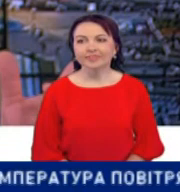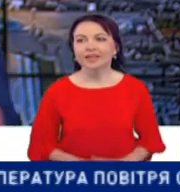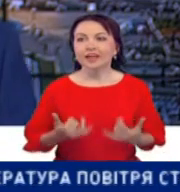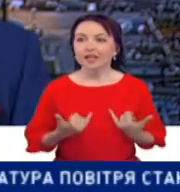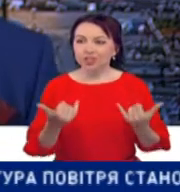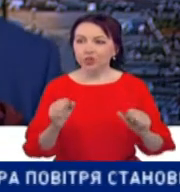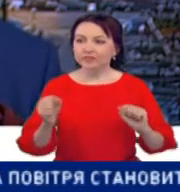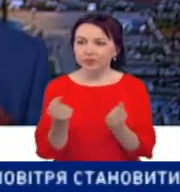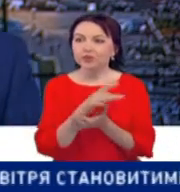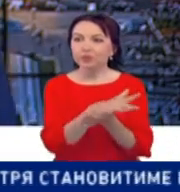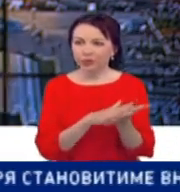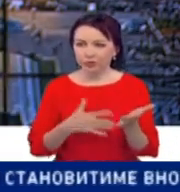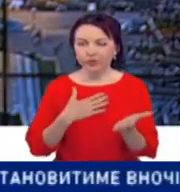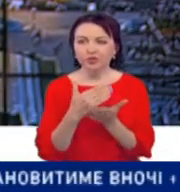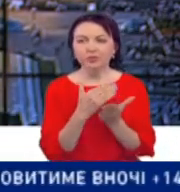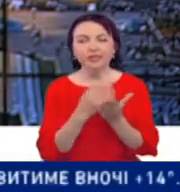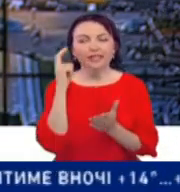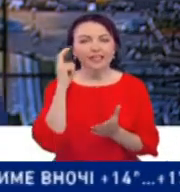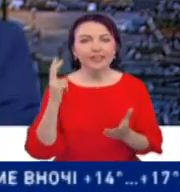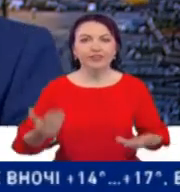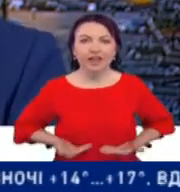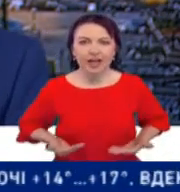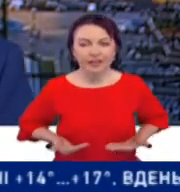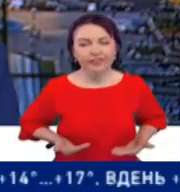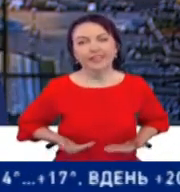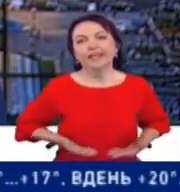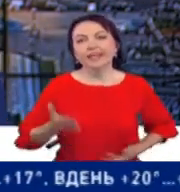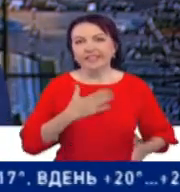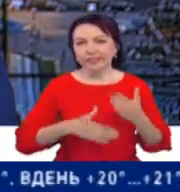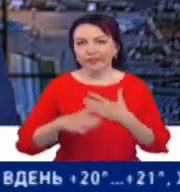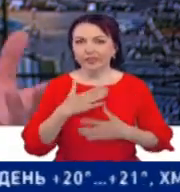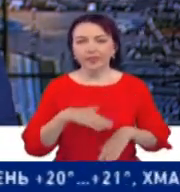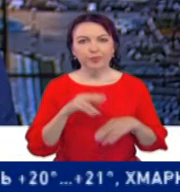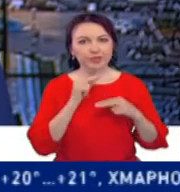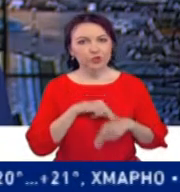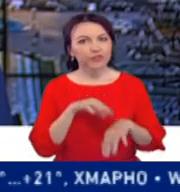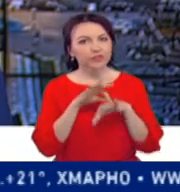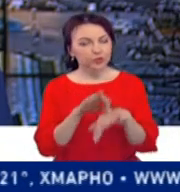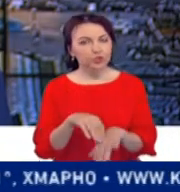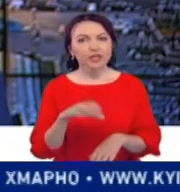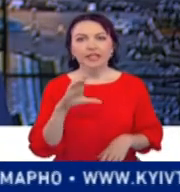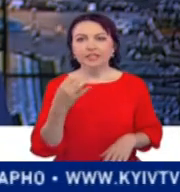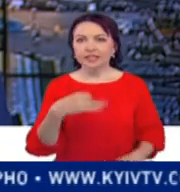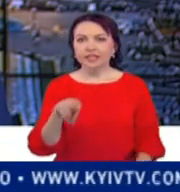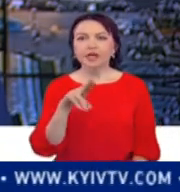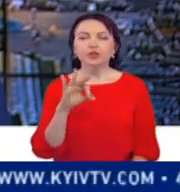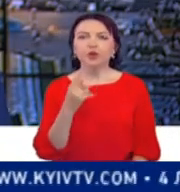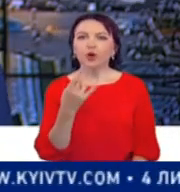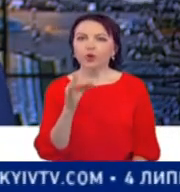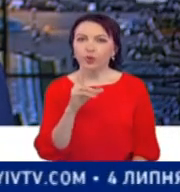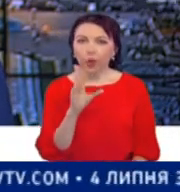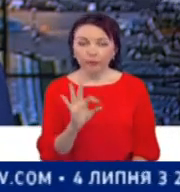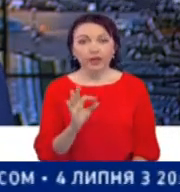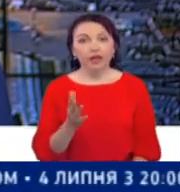Шановні друзі, ми продовжуємо нашу передачу «Київ Лайф» на телеканалі «Київ». Для вас із задоволенням працює ведучий Сергій Дойко. Я нагадаю, принагідно, 223-09-71. Раптом,